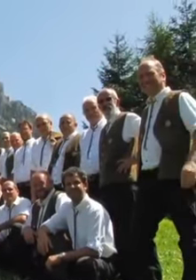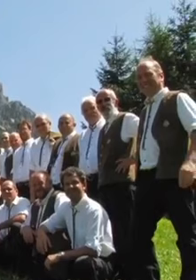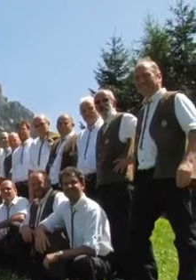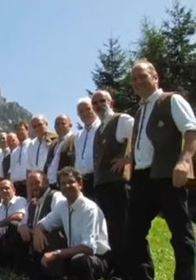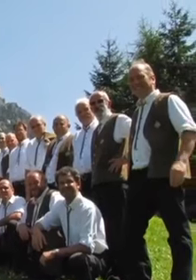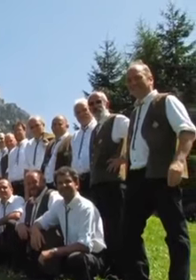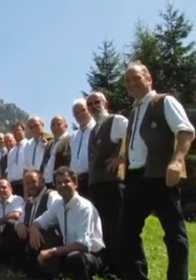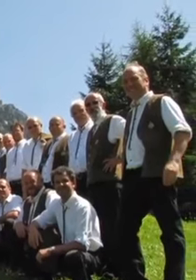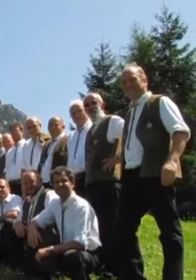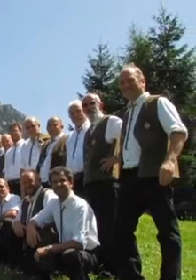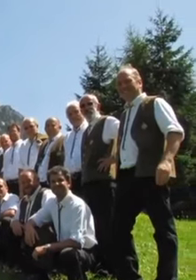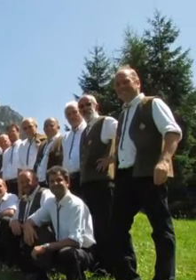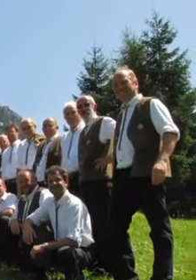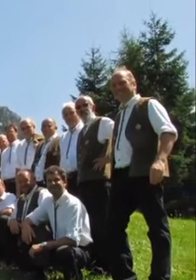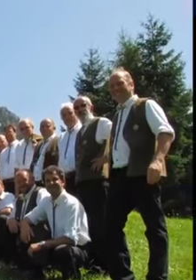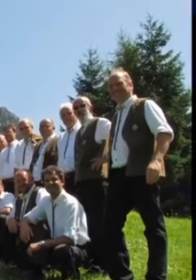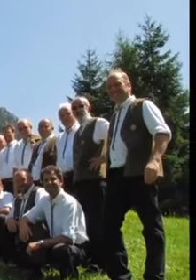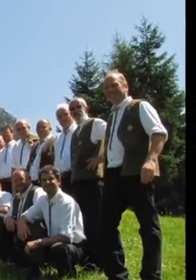beniamino